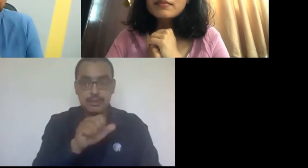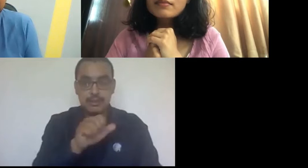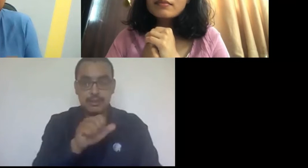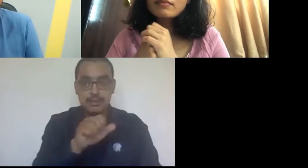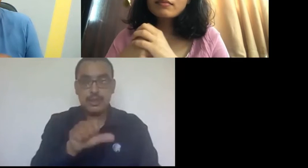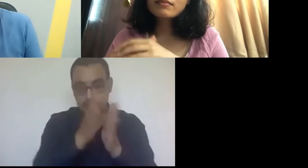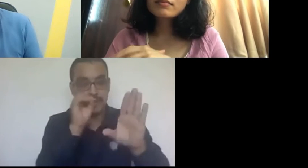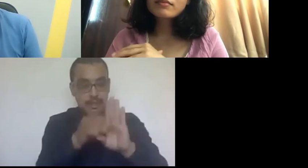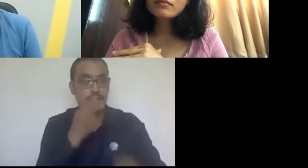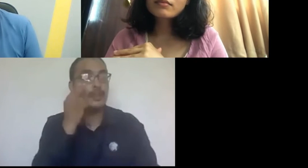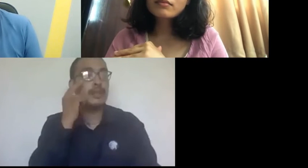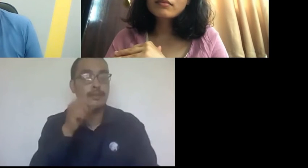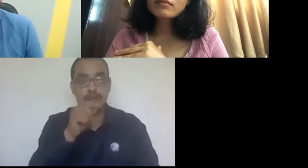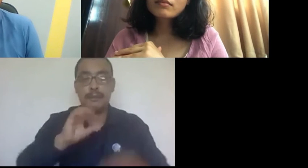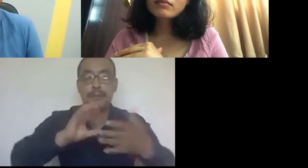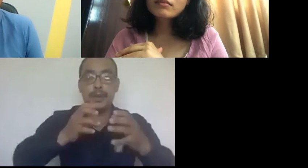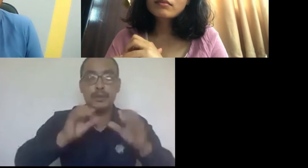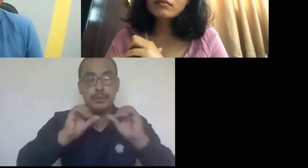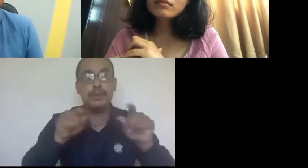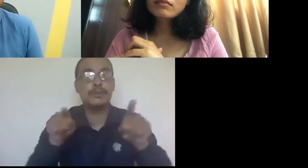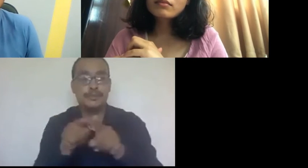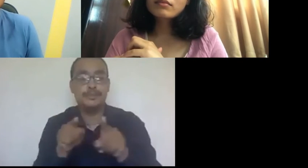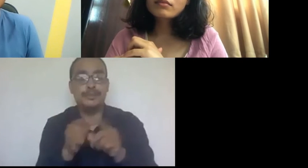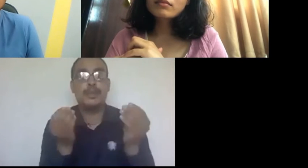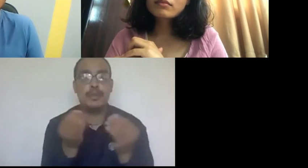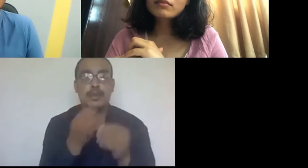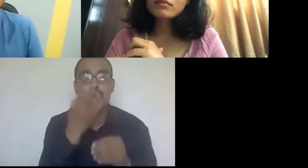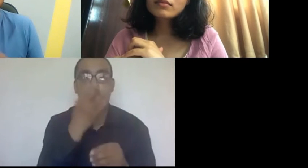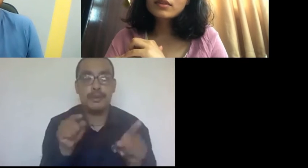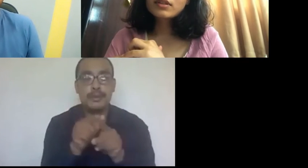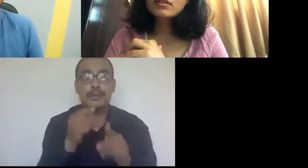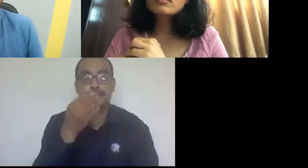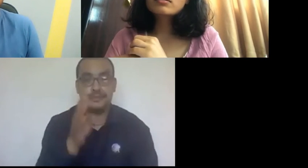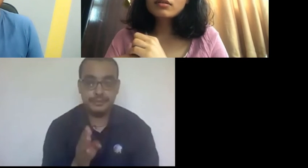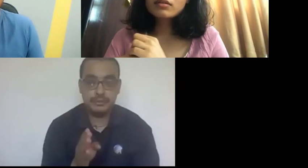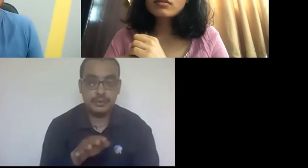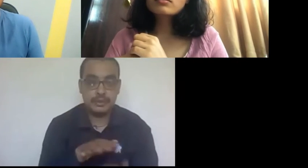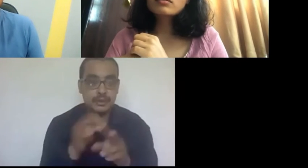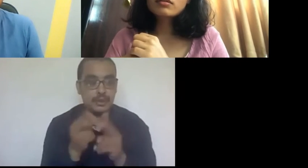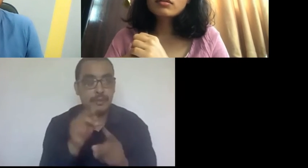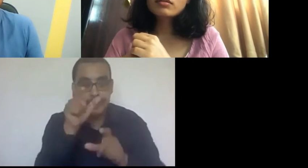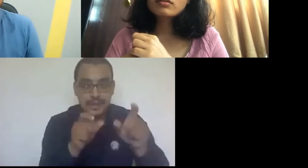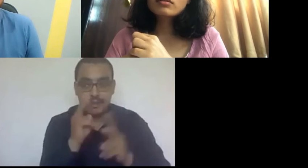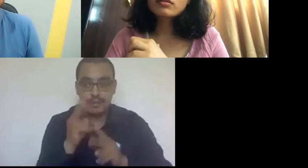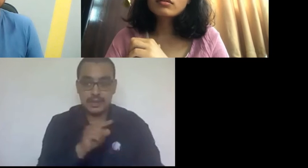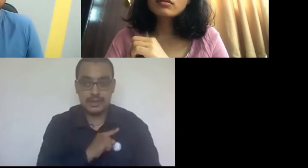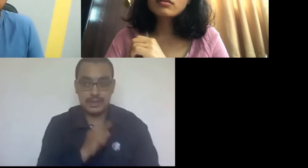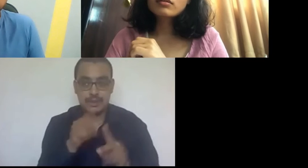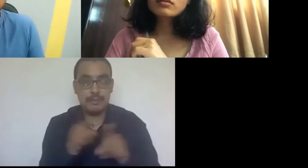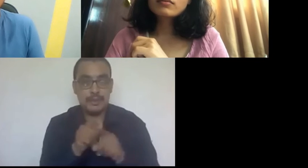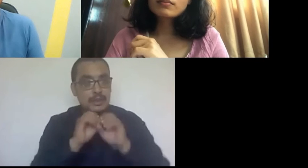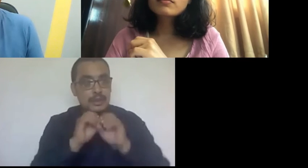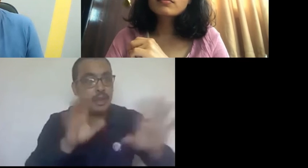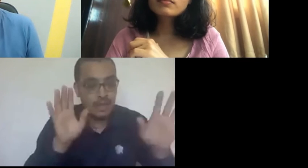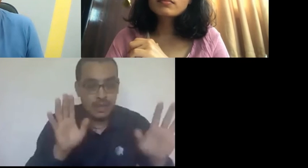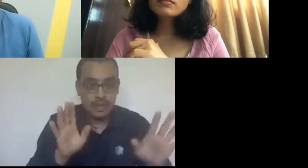काहीँ यो टेक्निकल एडाप्टेसनको कारणले गर्दाखेरि पनि अलिकति अप्ठ्यारोमा परिन सक्छ कतिपय व्यक्तिगत कुराहरू, जानकारीहरू अथवा चाहिँ लिगली इम्पोर्टेन्ट